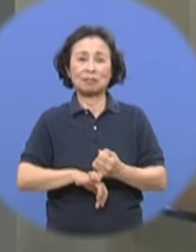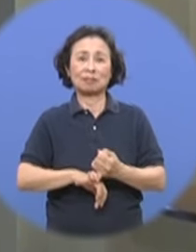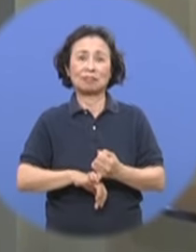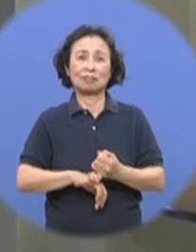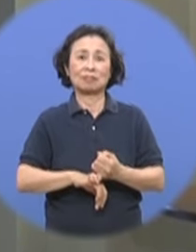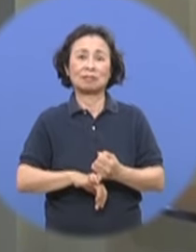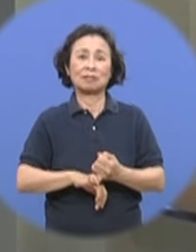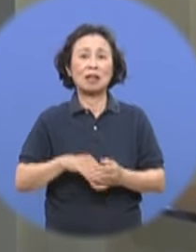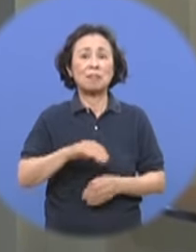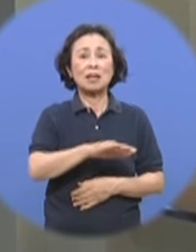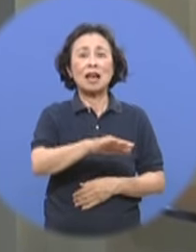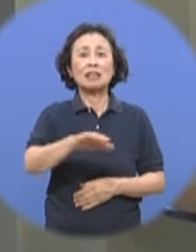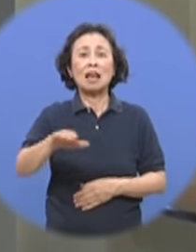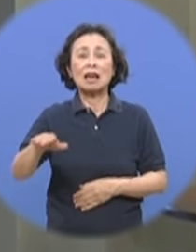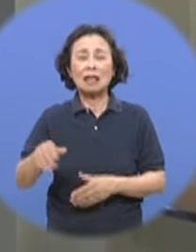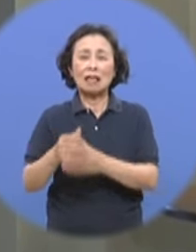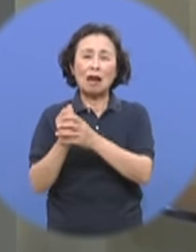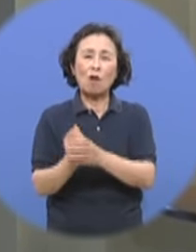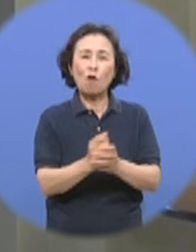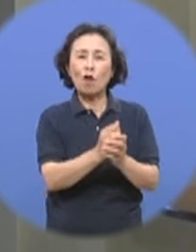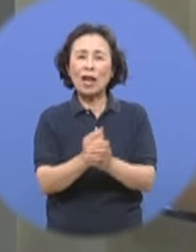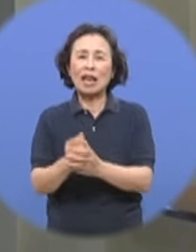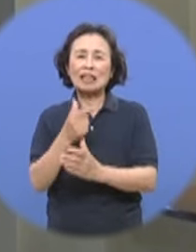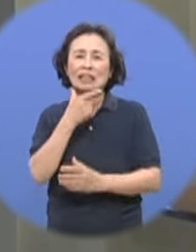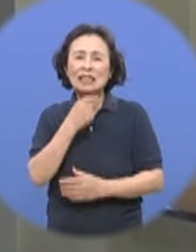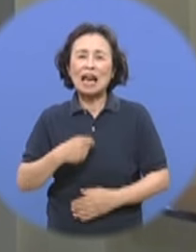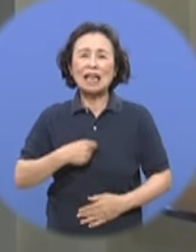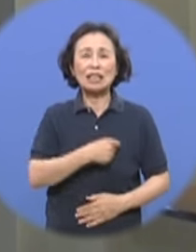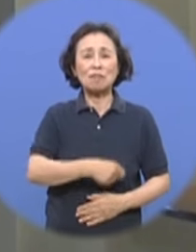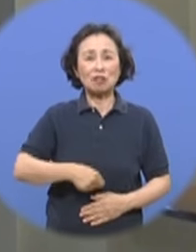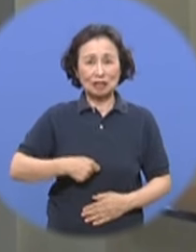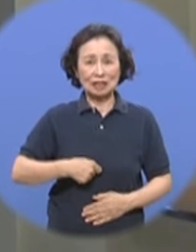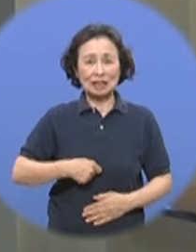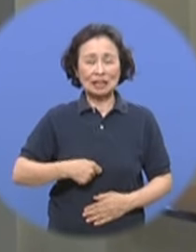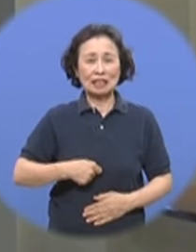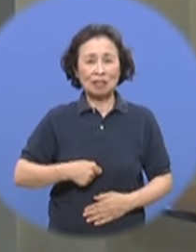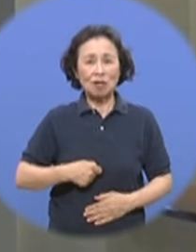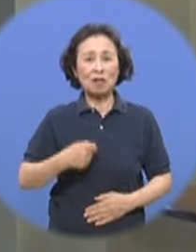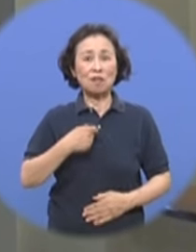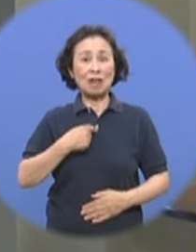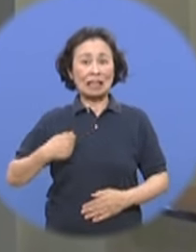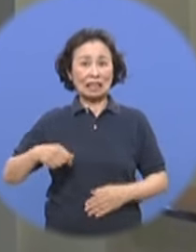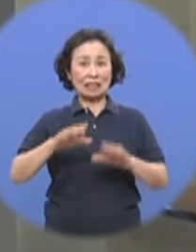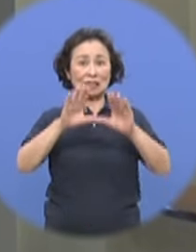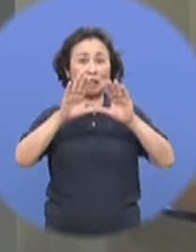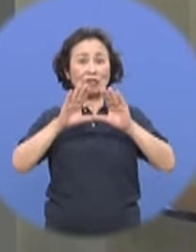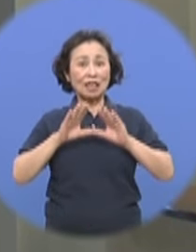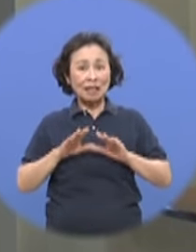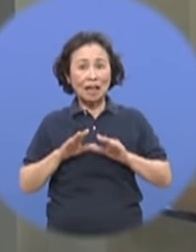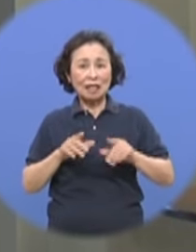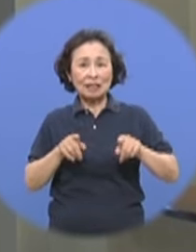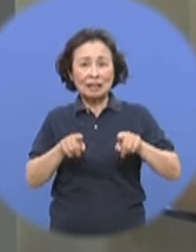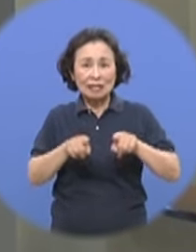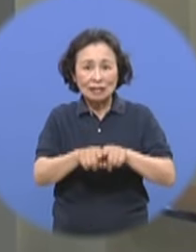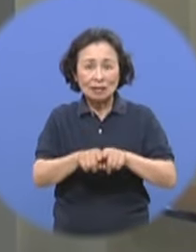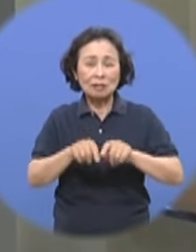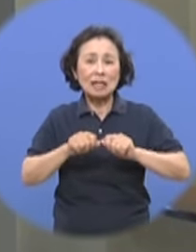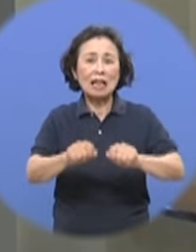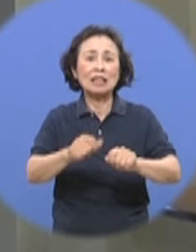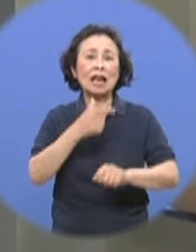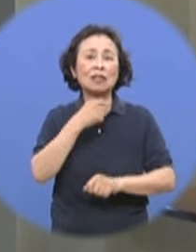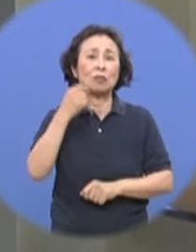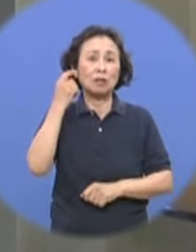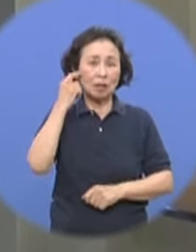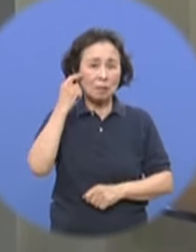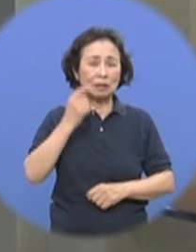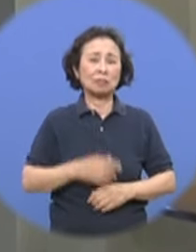を皆さん方の応援したいという思いを、私たちがそれをしっかり受け止めて、形にしてまいりたいと思っておりますので、その皆